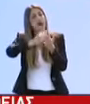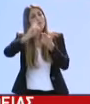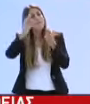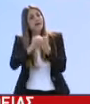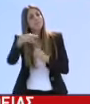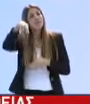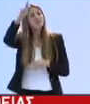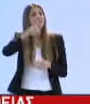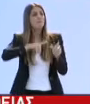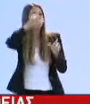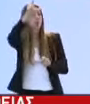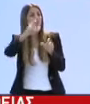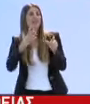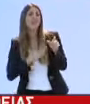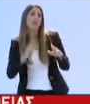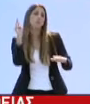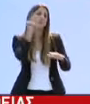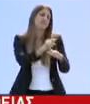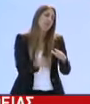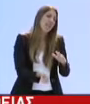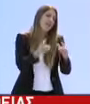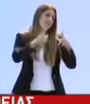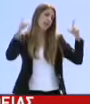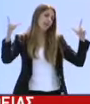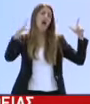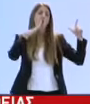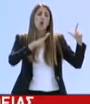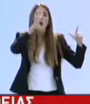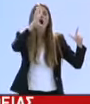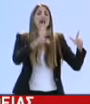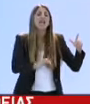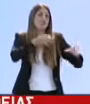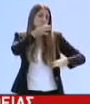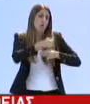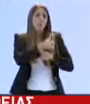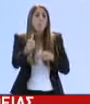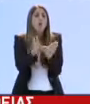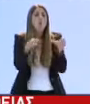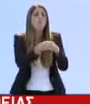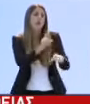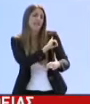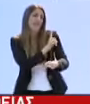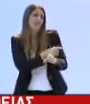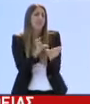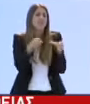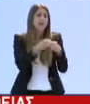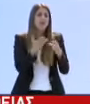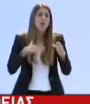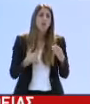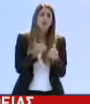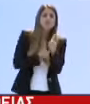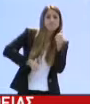των πολιτών. Συντάσσεται με τη Νέα Δημοκρατία, τη μόνη πολιτική δύναμη που μπορεί να ηγηθεί στη